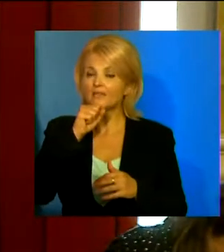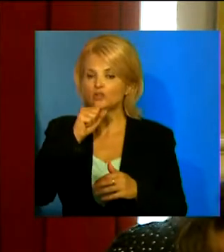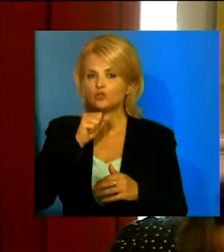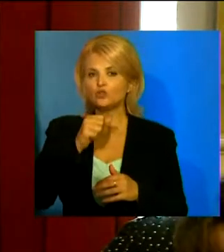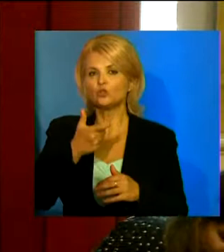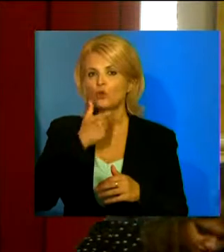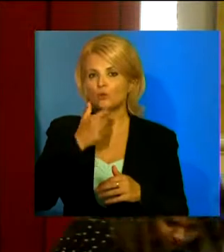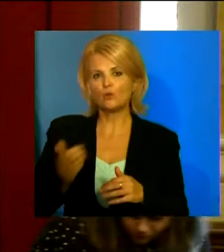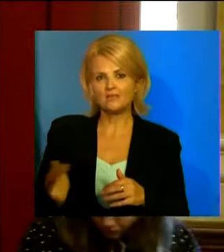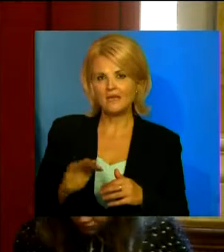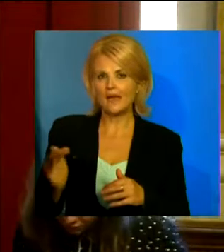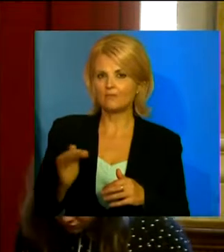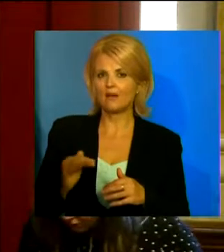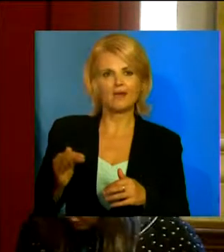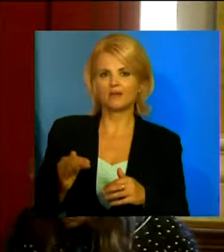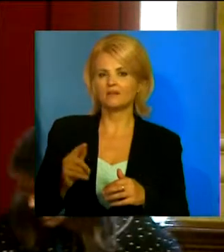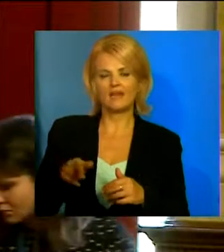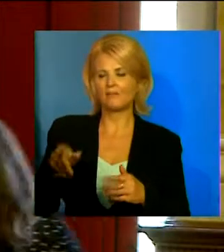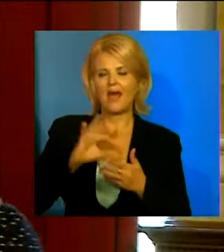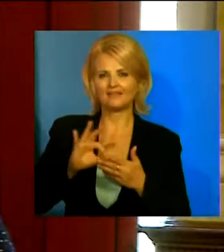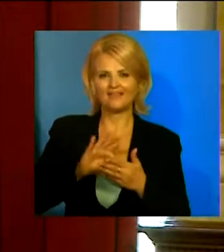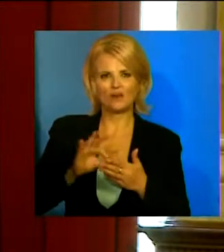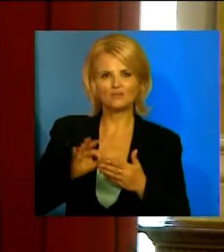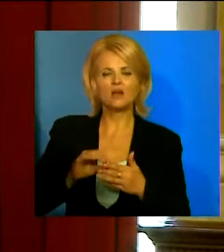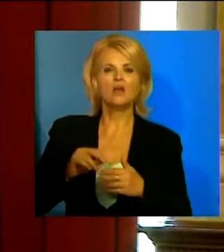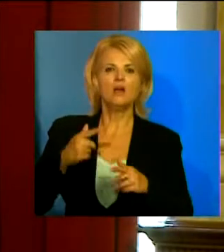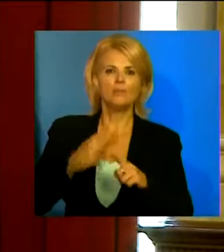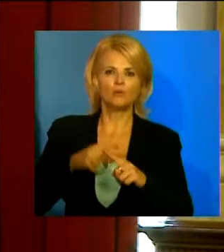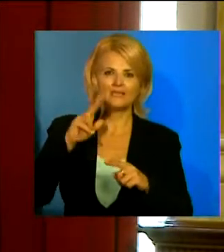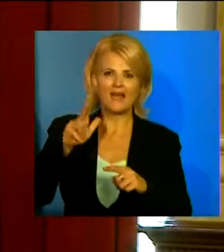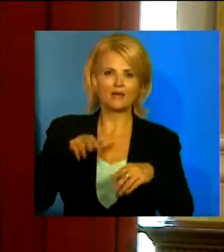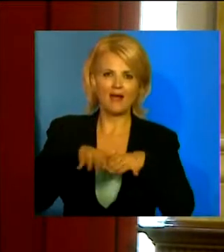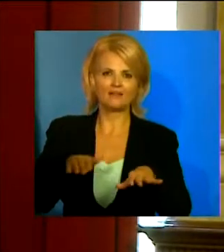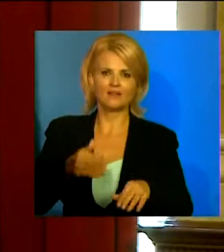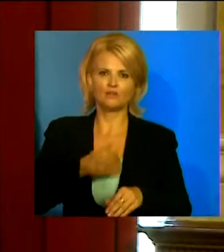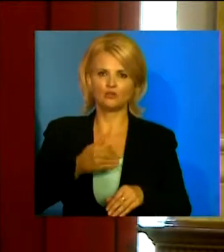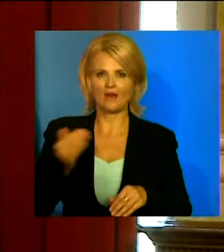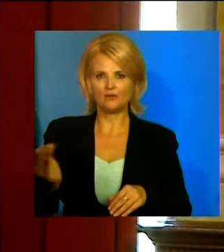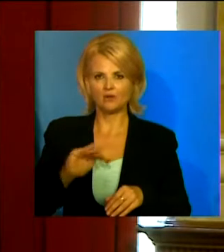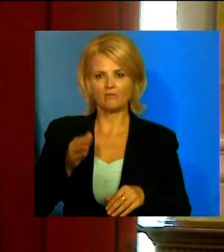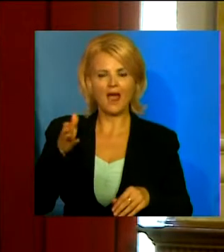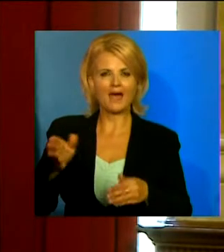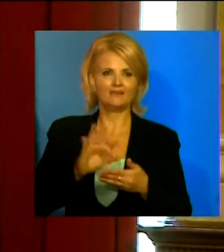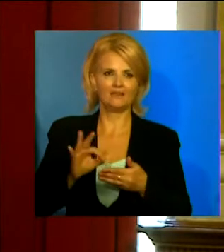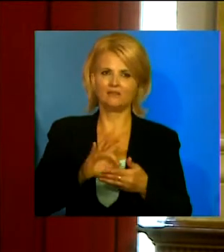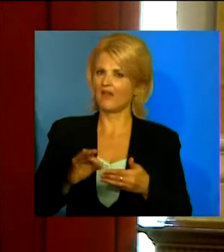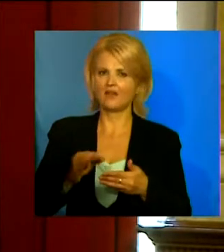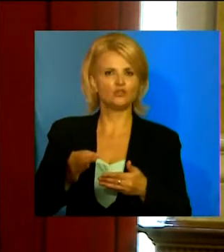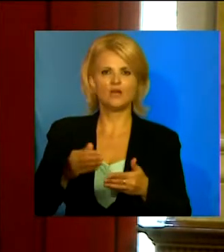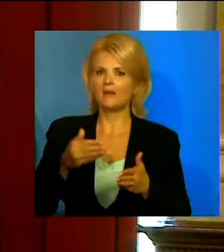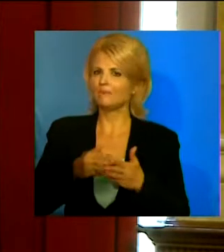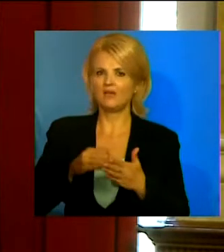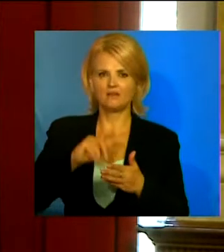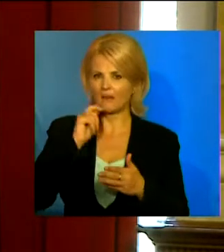kisgyermek, akit nem irattak át, illetve volt 3 általános iskoláskorú gyermek, akinek az átiratása nem történt meg, az